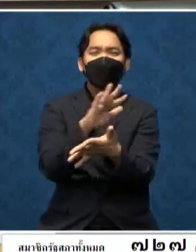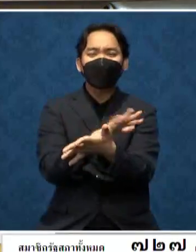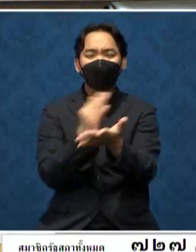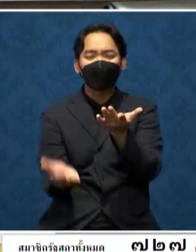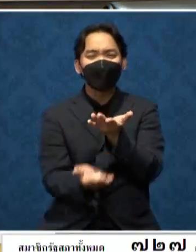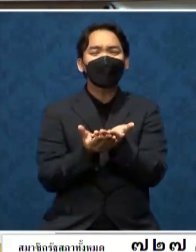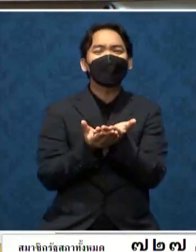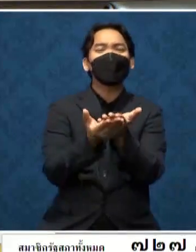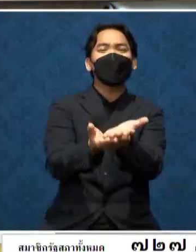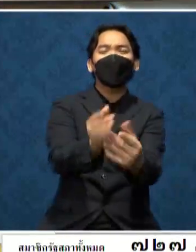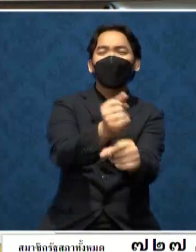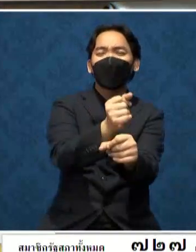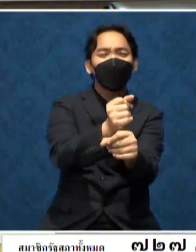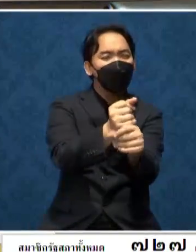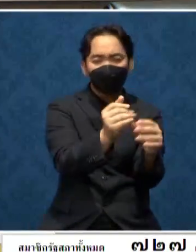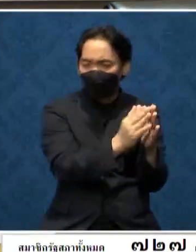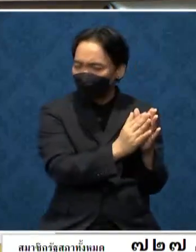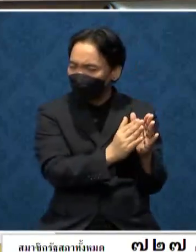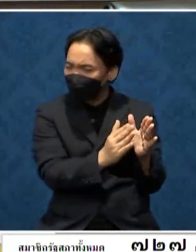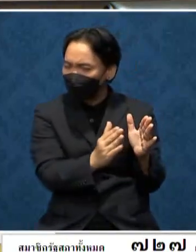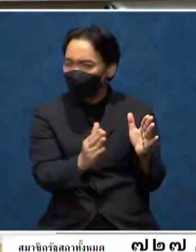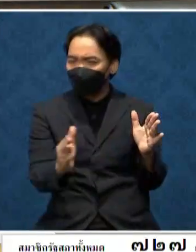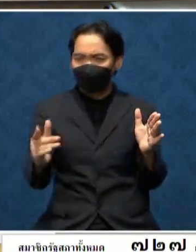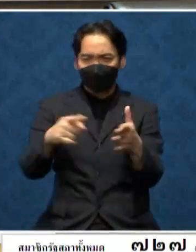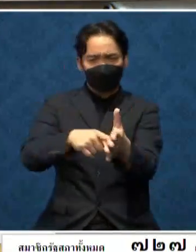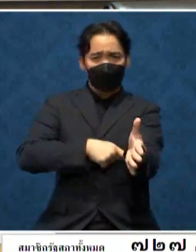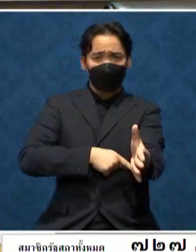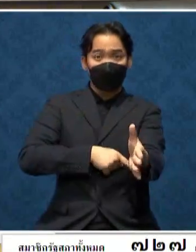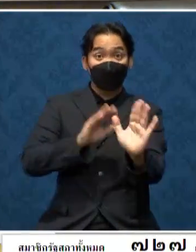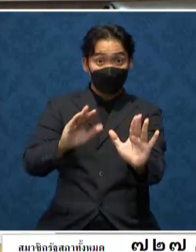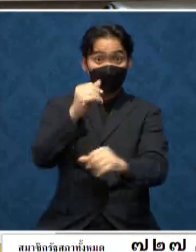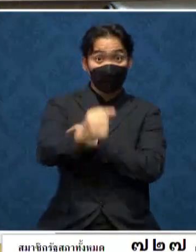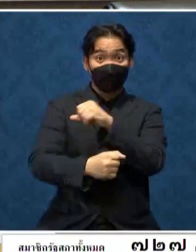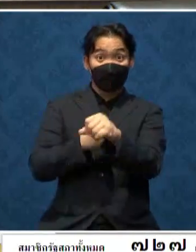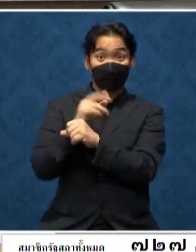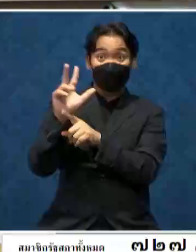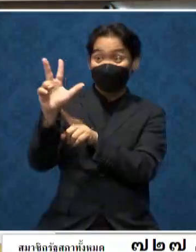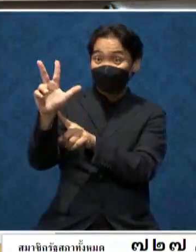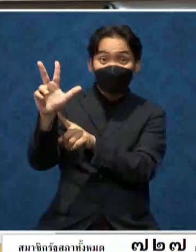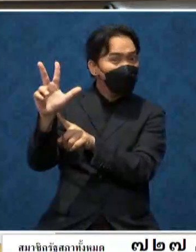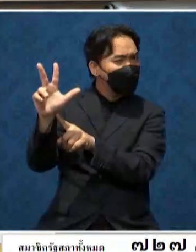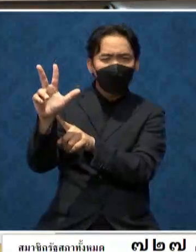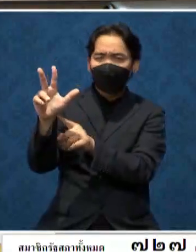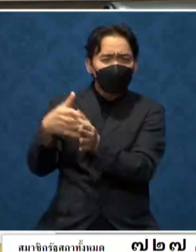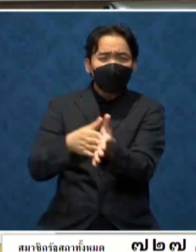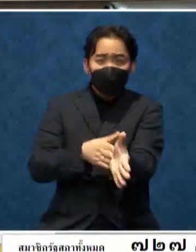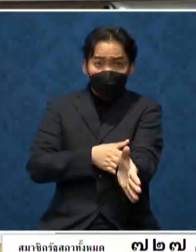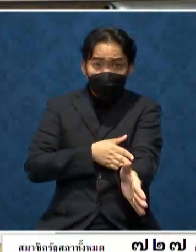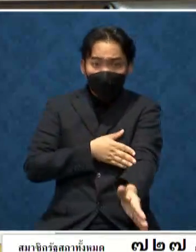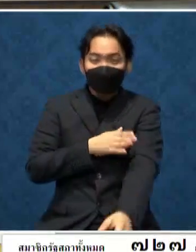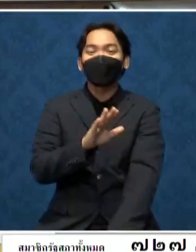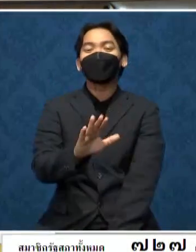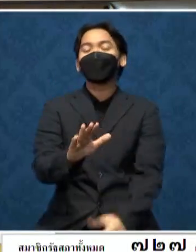ผมคิดว่าแต่ไอระยะเวลา 3ปีเนี่ยมานานเกินไปนะครับผมก็เลยแก้